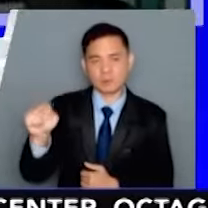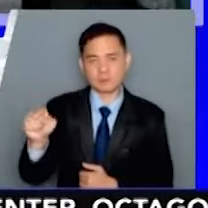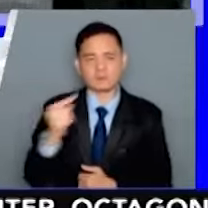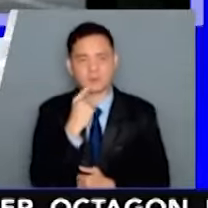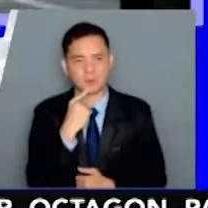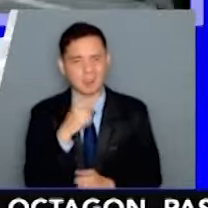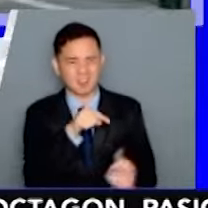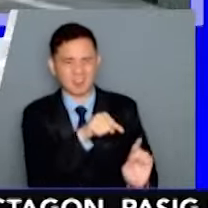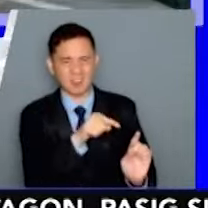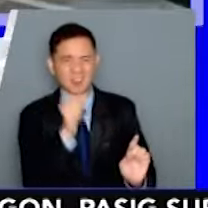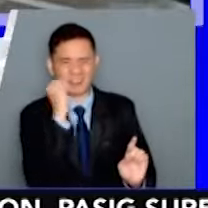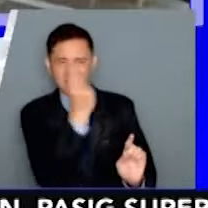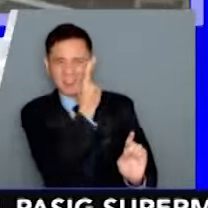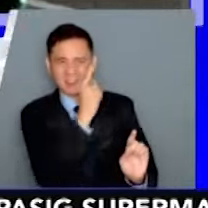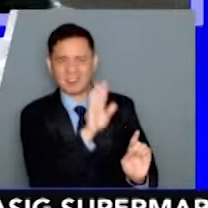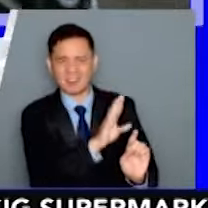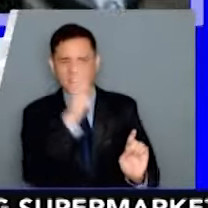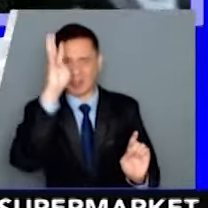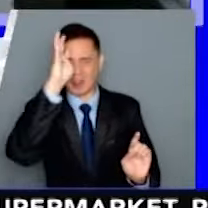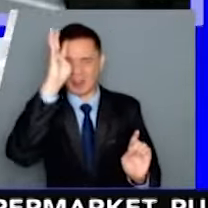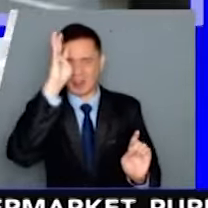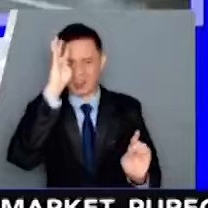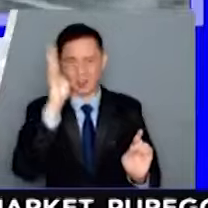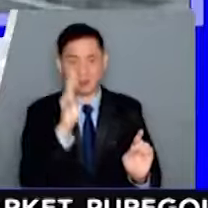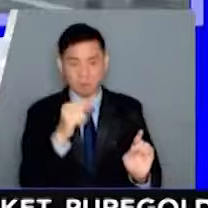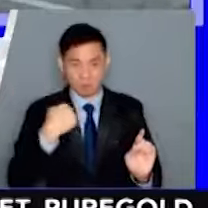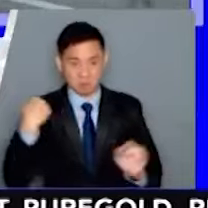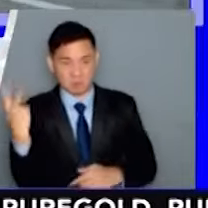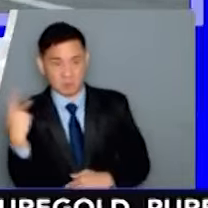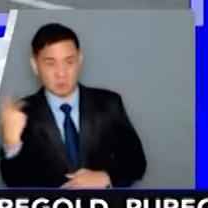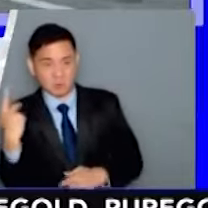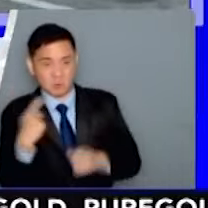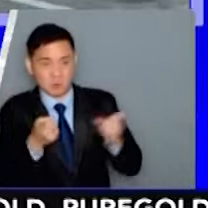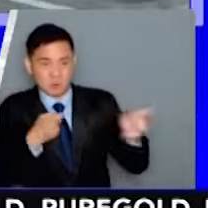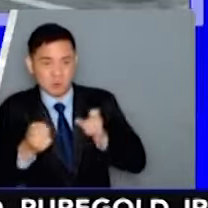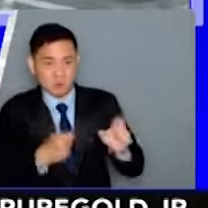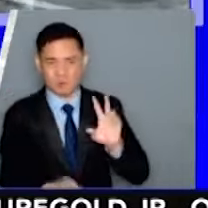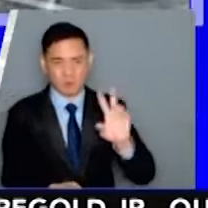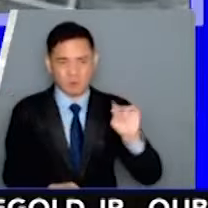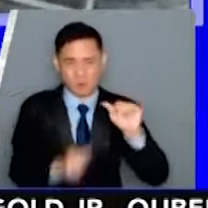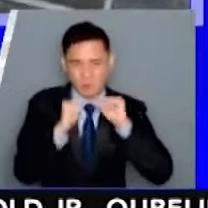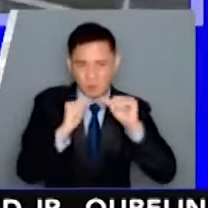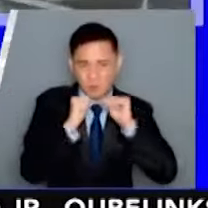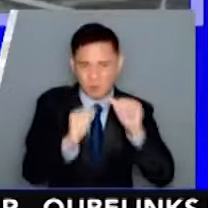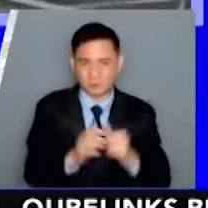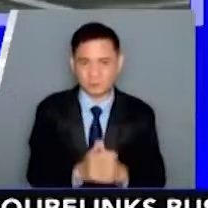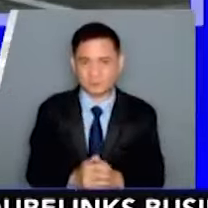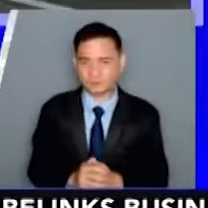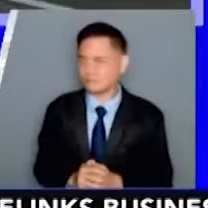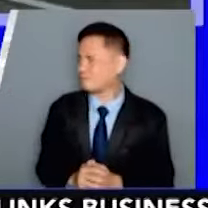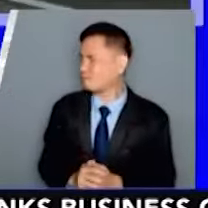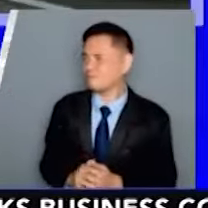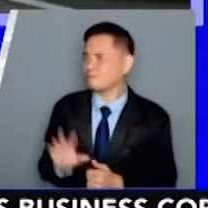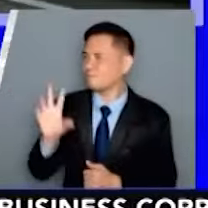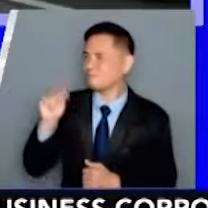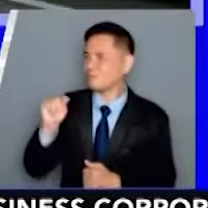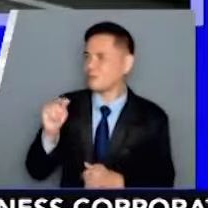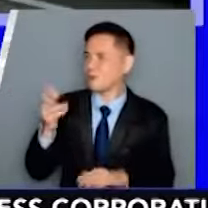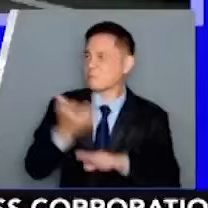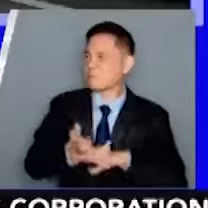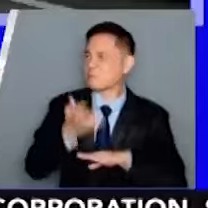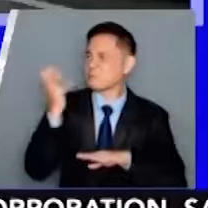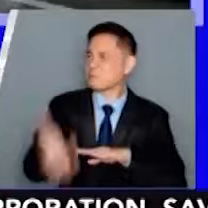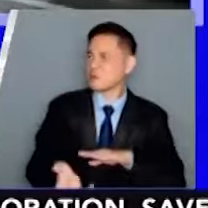na kontrolado umano nila ni Romualdez ang national budget. Napakalaking pambubudol, ang kala nilang taong bayan,